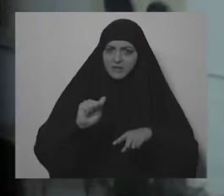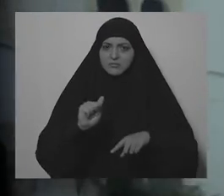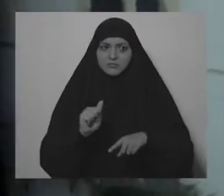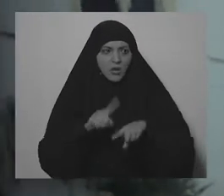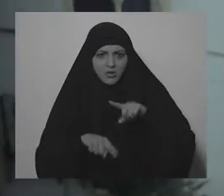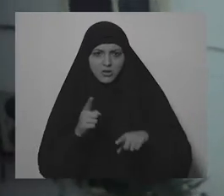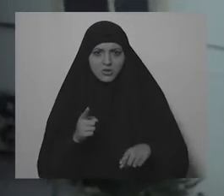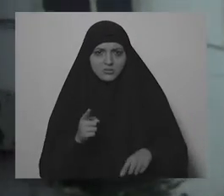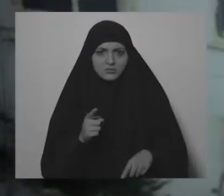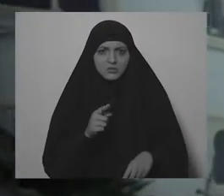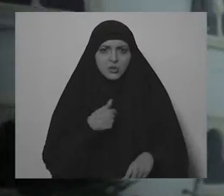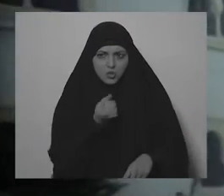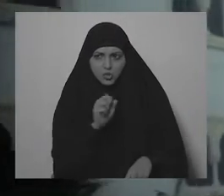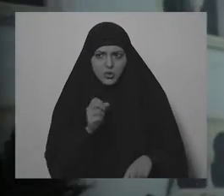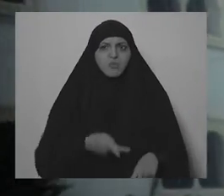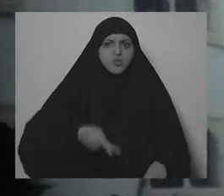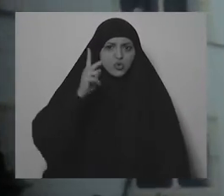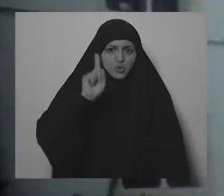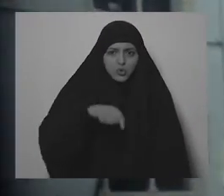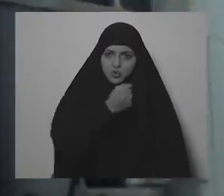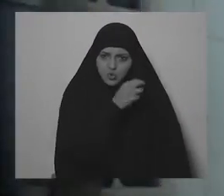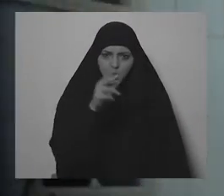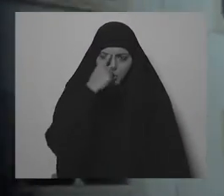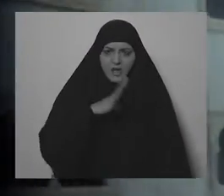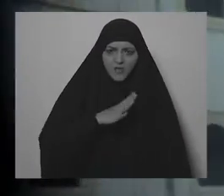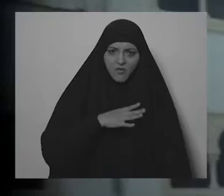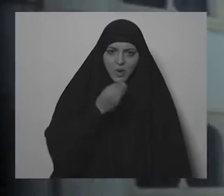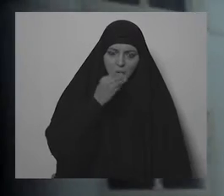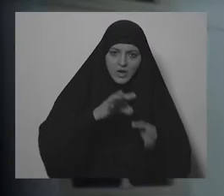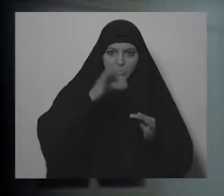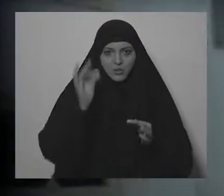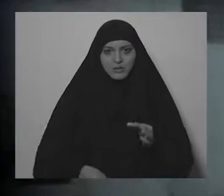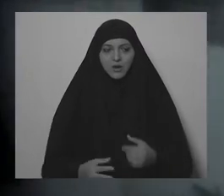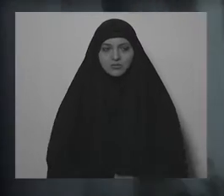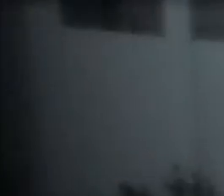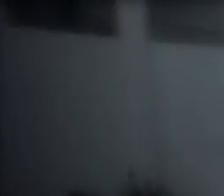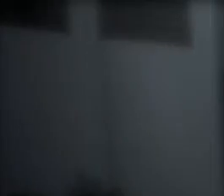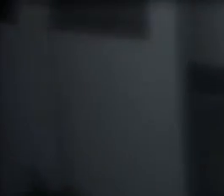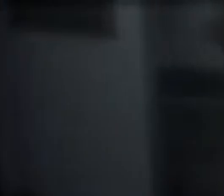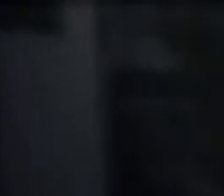واكيد مش اكيد معناها اكثر من اكيد انا باش نتحصل على ريزلت باهي ان شاء الله.